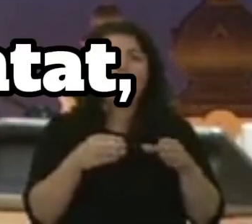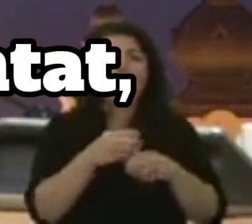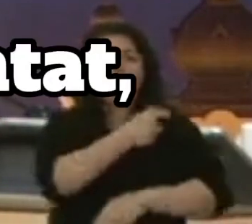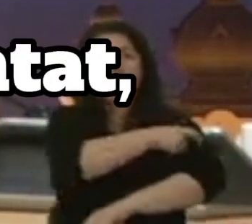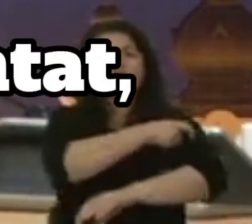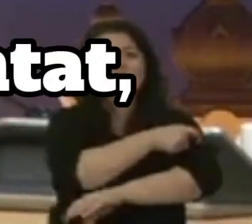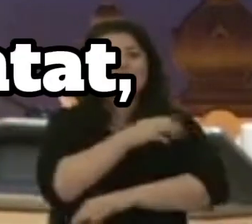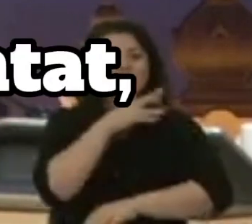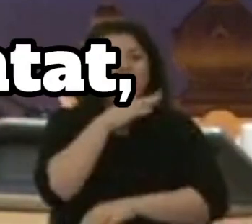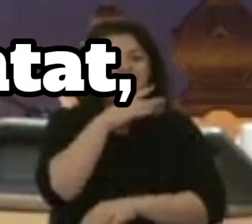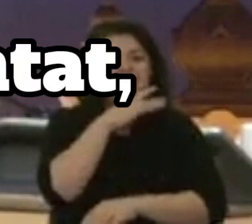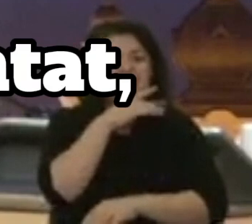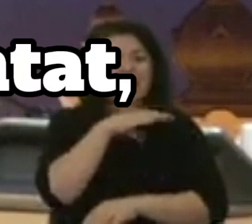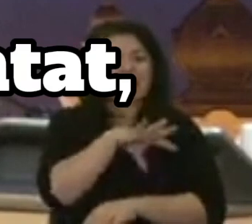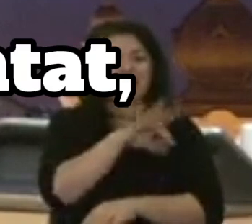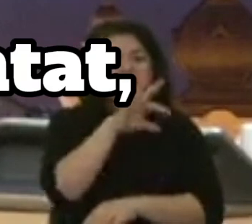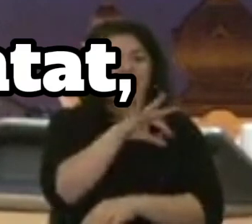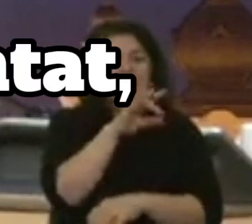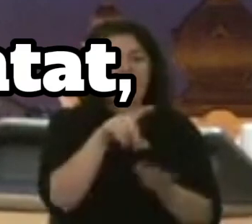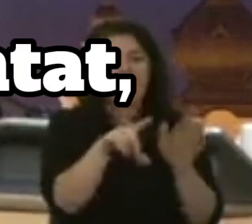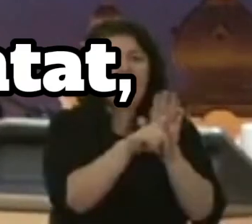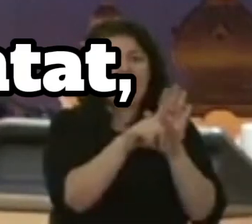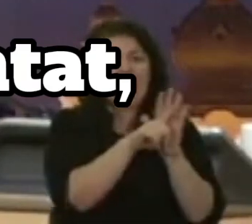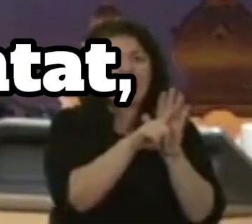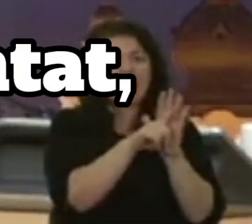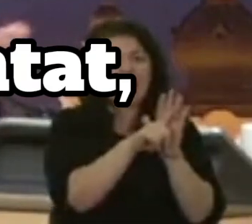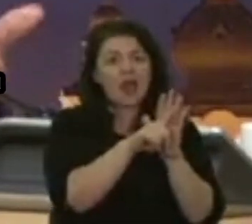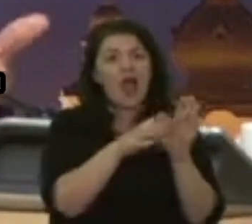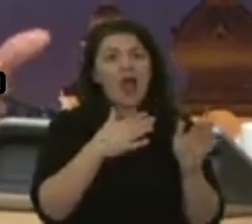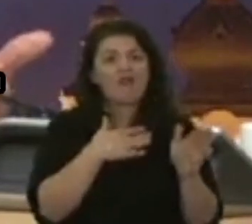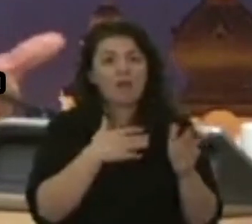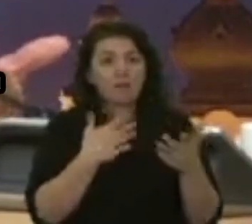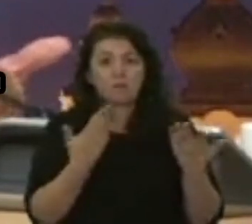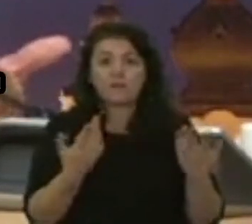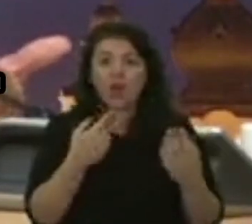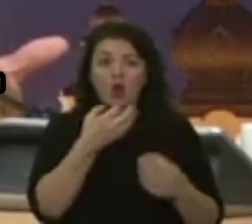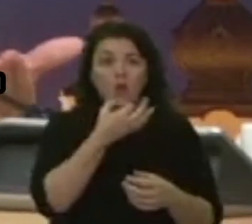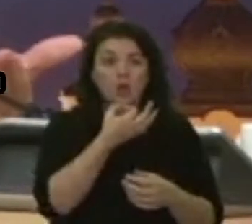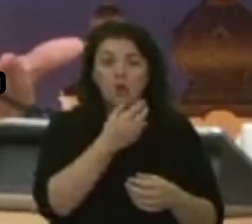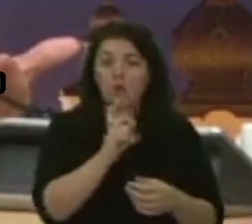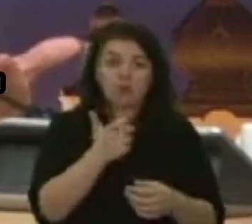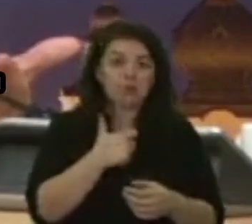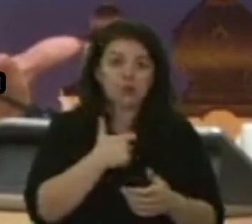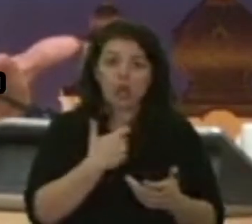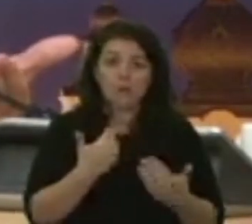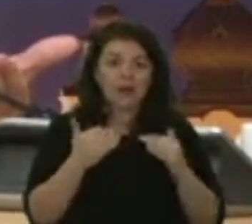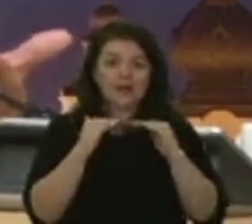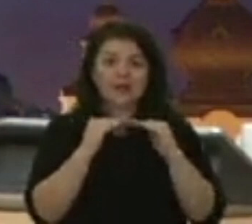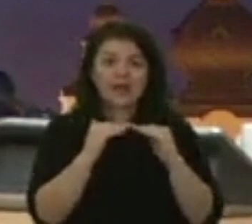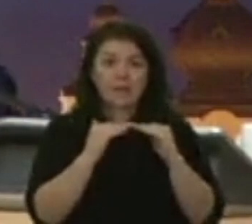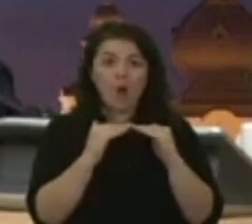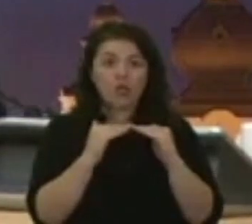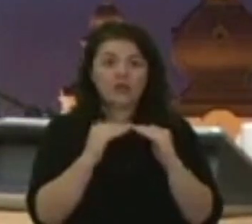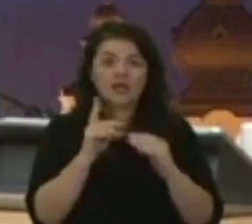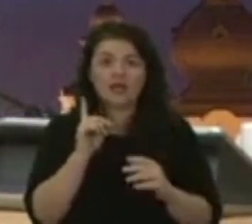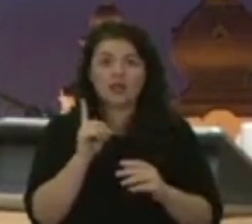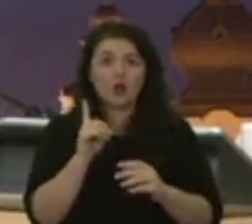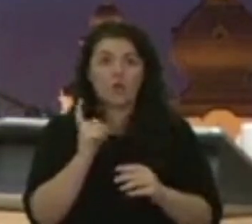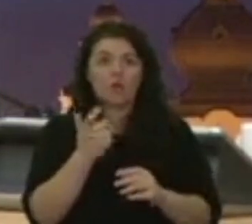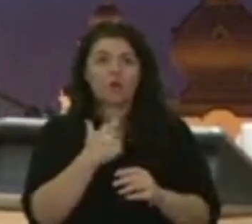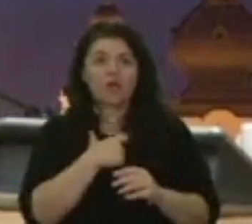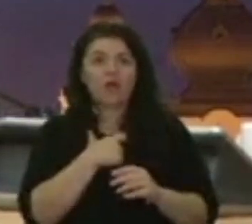Administrație selectat pe baza procedurilor legale, avem de comentat, evident, putem să comentăm, că asta e democrația. Dar nimeni nu